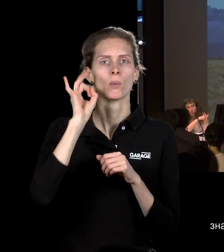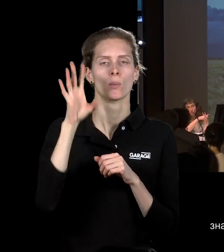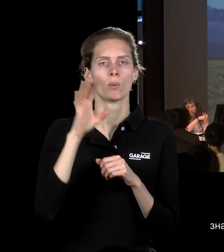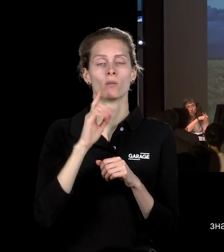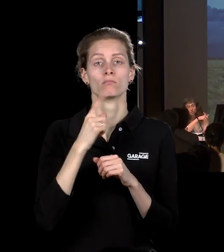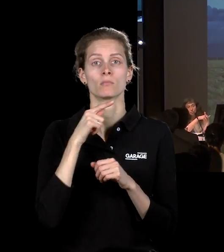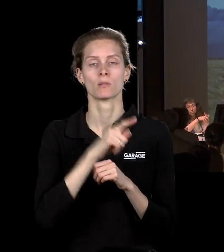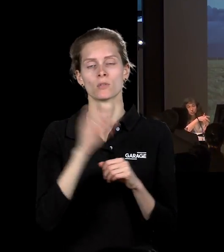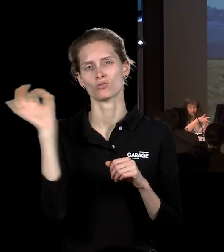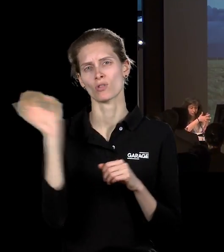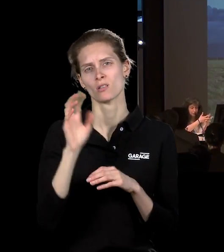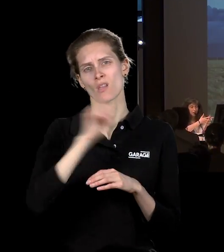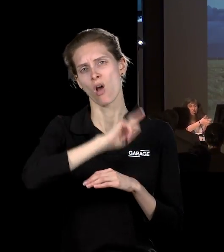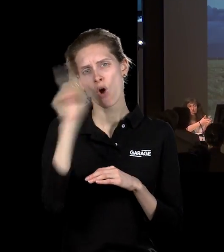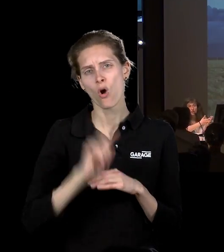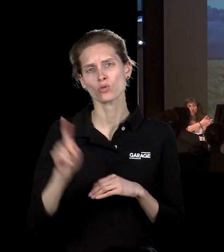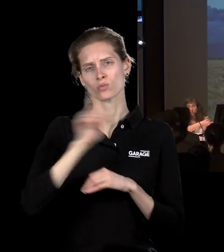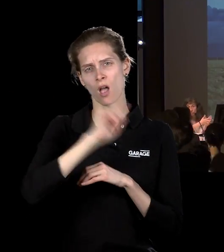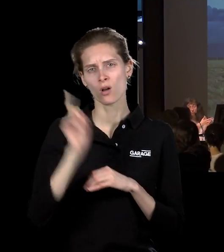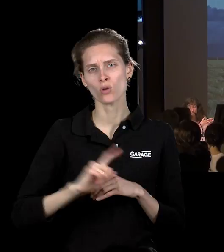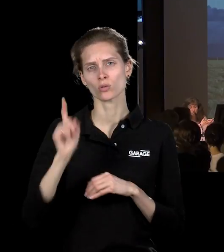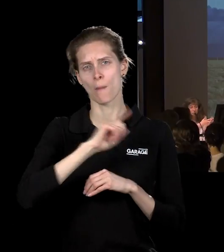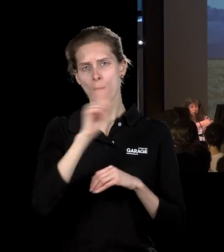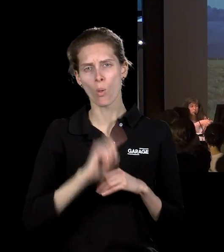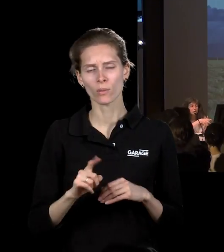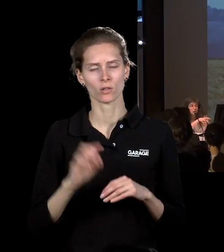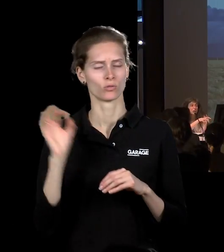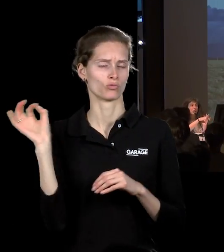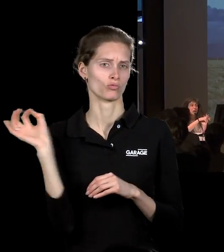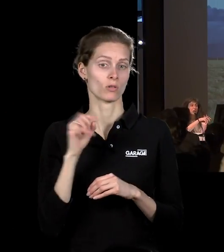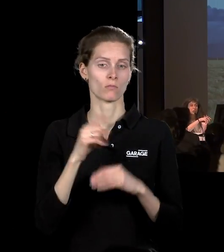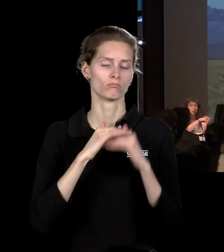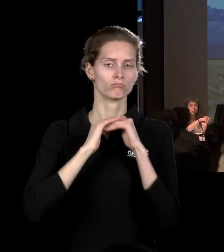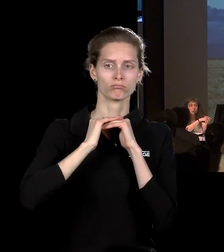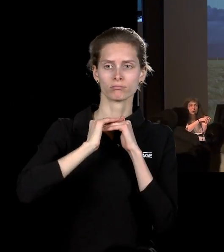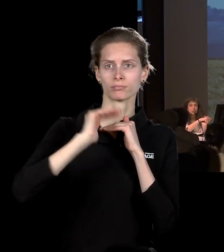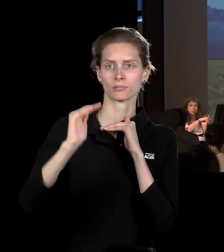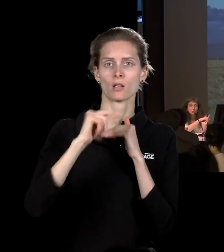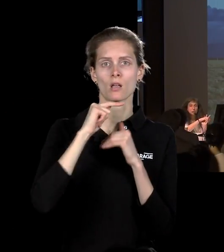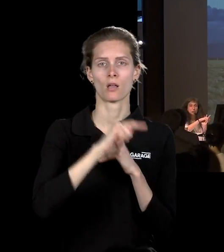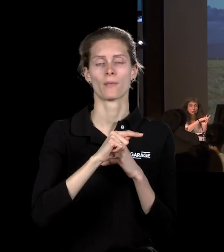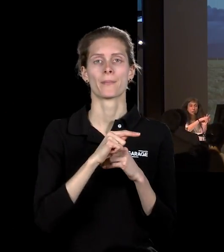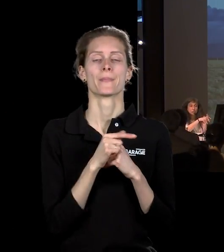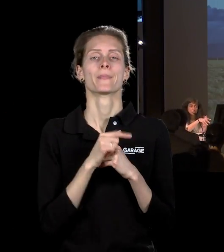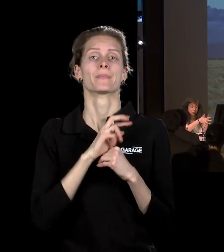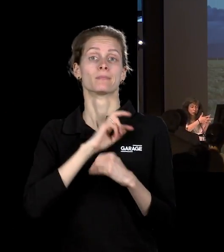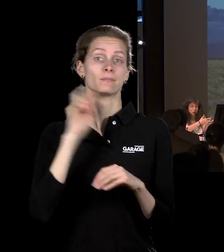с молниями. Соответственно, в этой прерии, в этом пустоши Уолтер де Мария